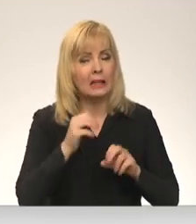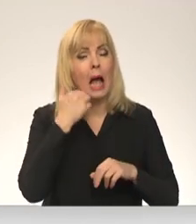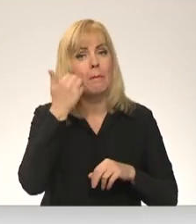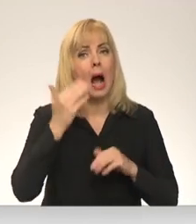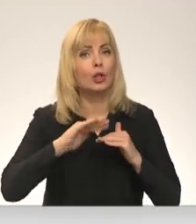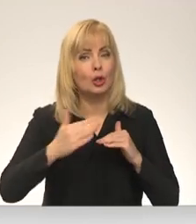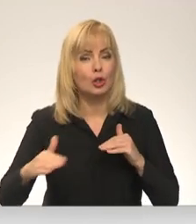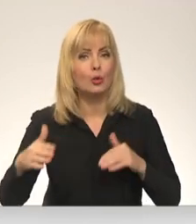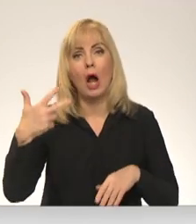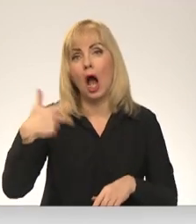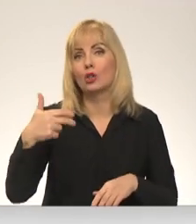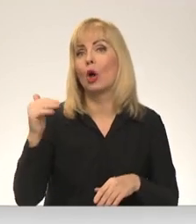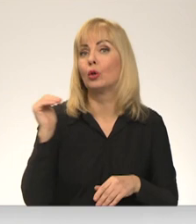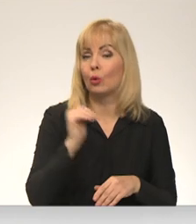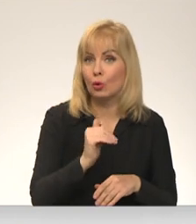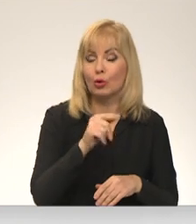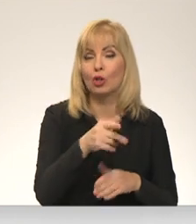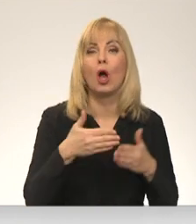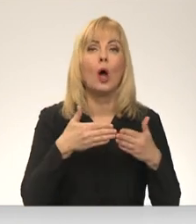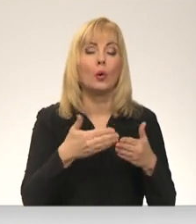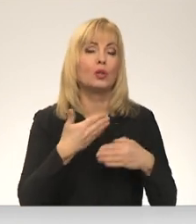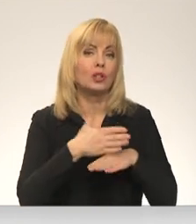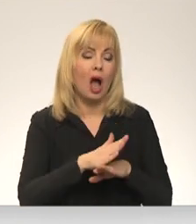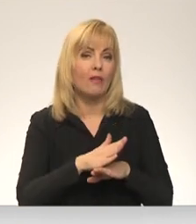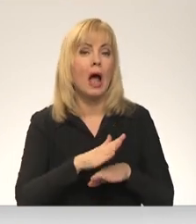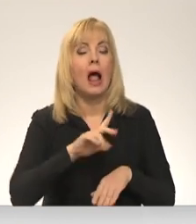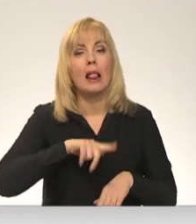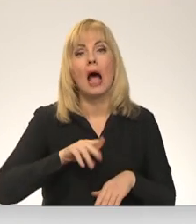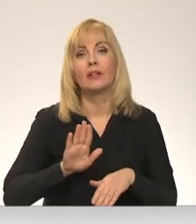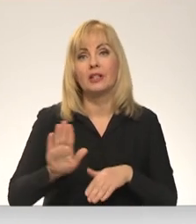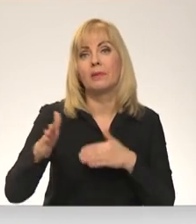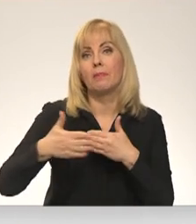būt ap 80 000 šādu raku, bet Latvijas piekrastē